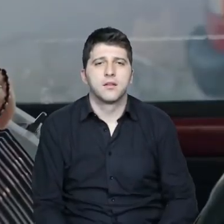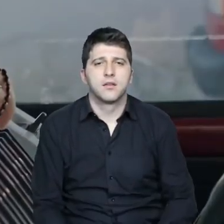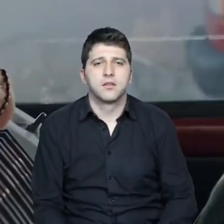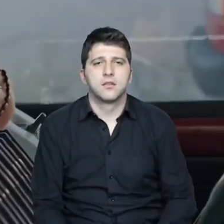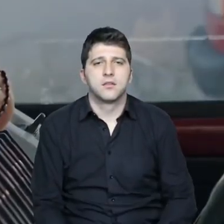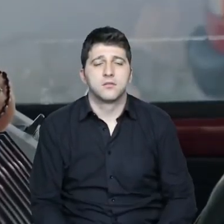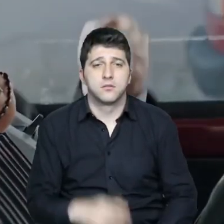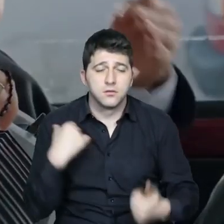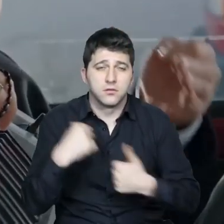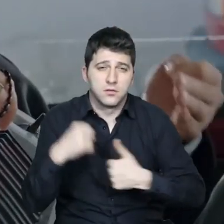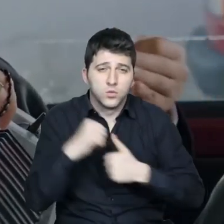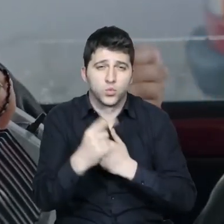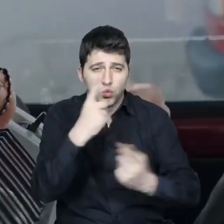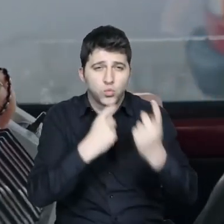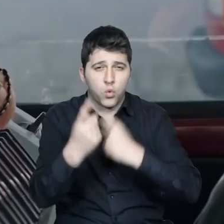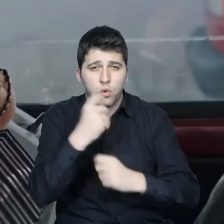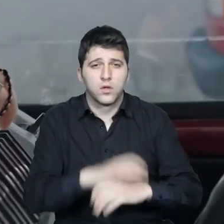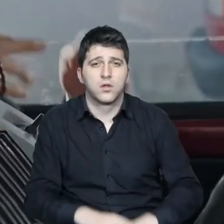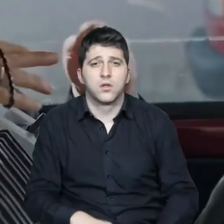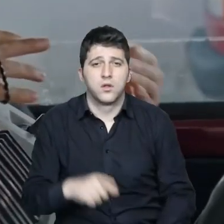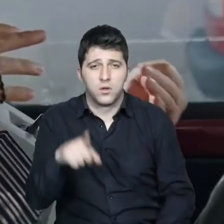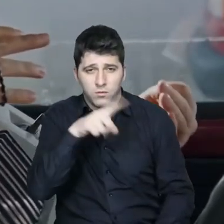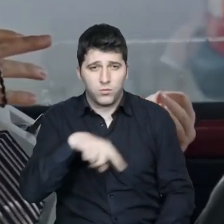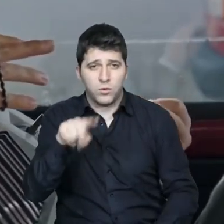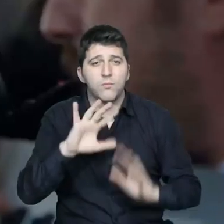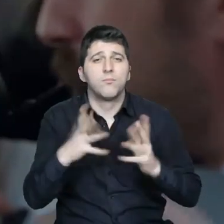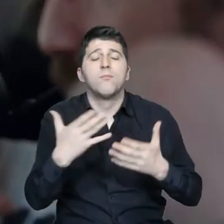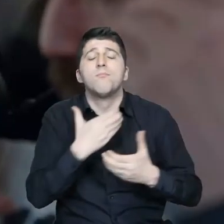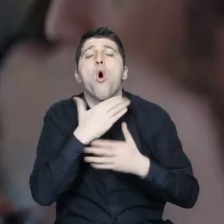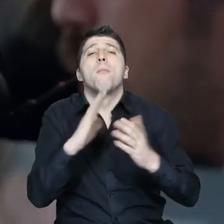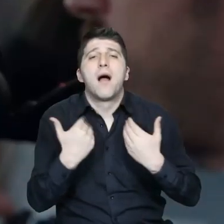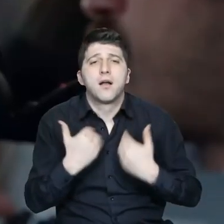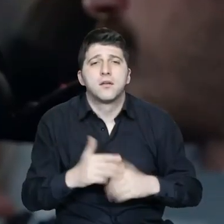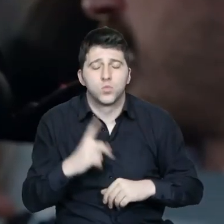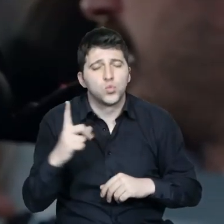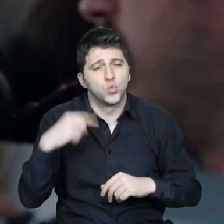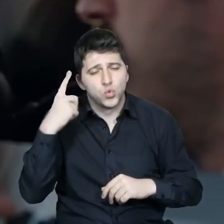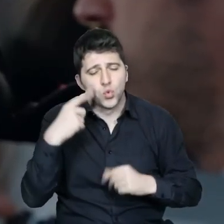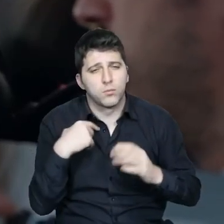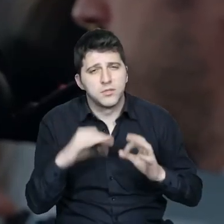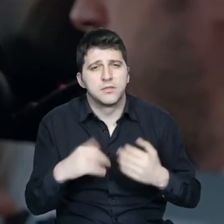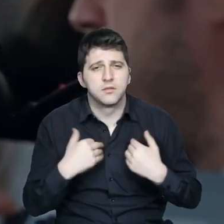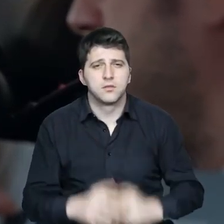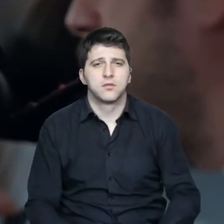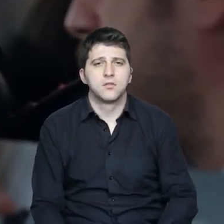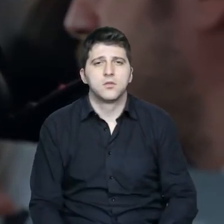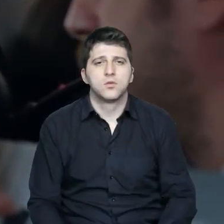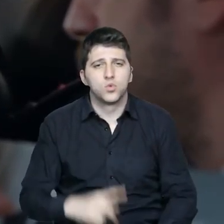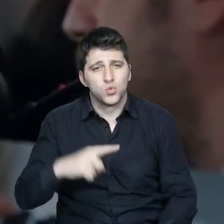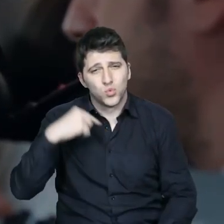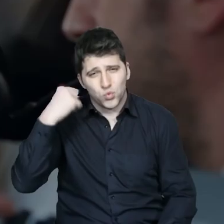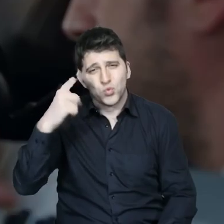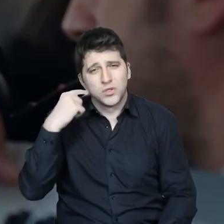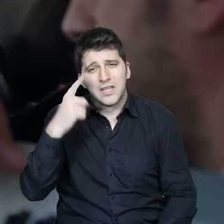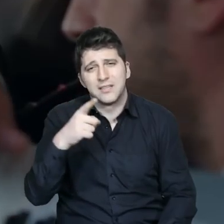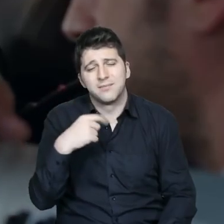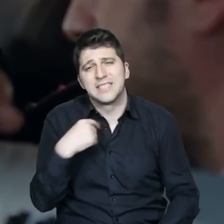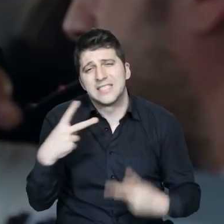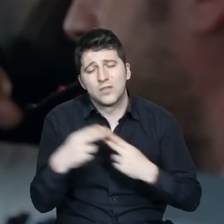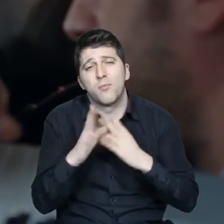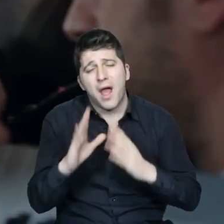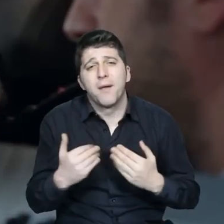arda arda sorular sorup şu ön artı arka olan evimizi daha fazla boğma. Abin düşünüyor filozof şekli. Düşünceni balla kesiyorum abi ama biz